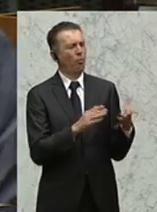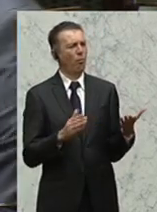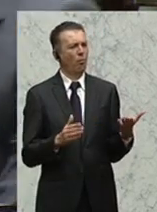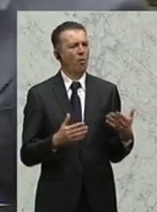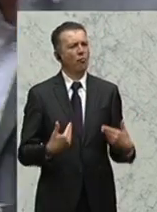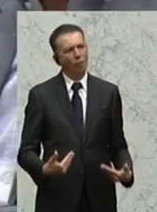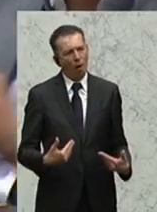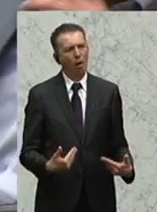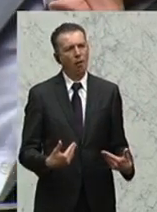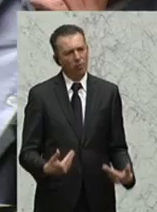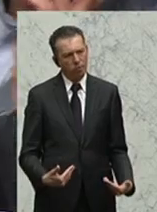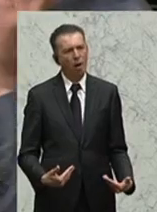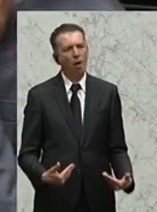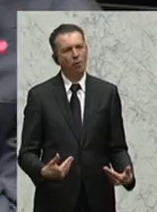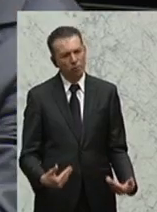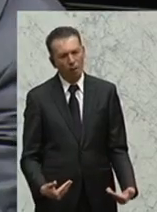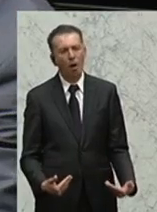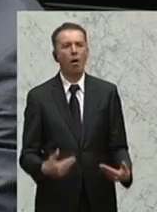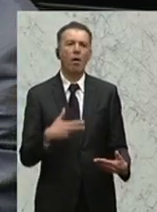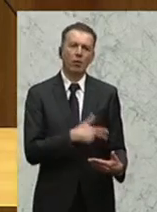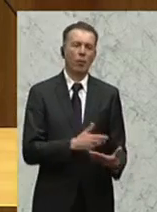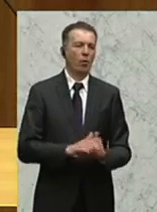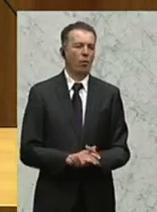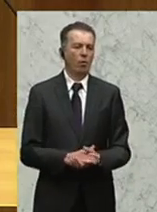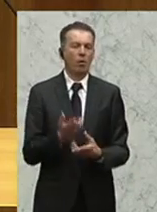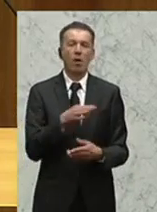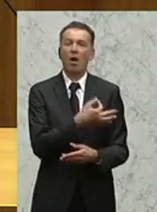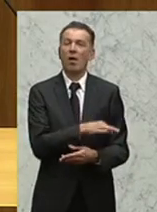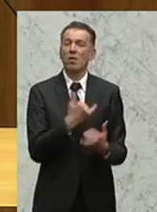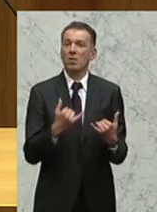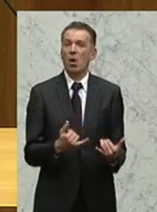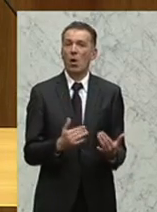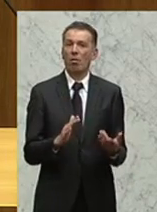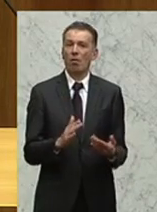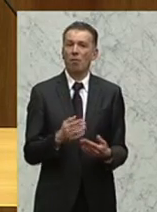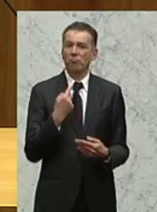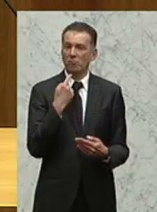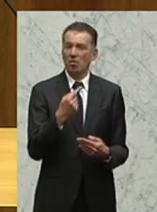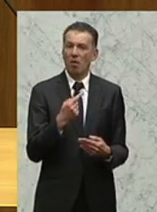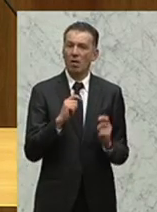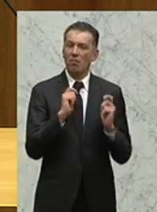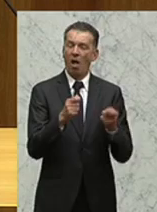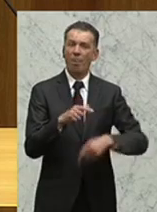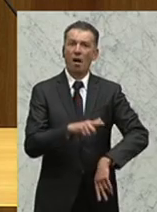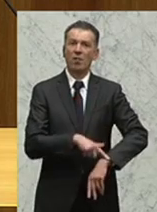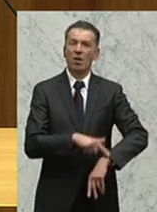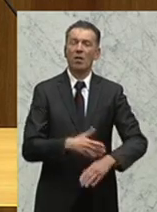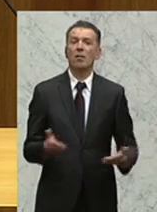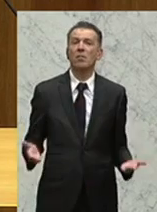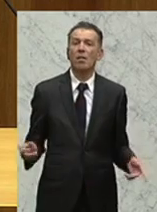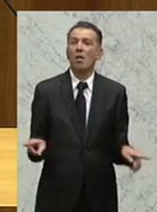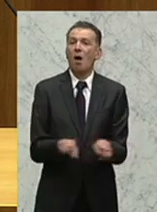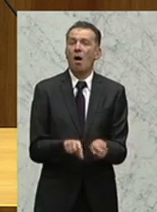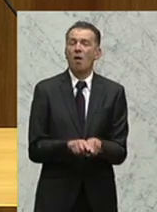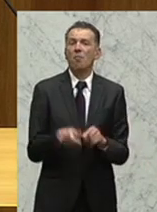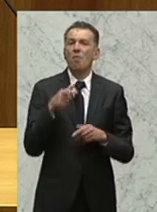nämlich schwach, schwächer SPÖ. Sowohl was der Herr Kanzler heute auf diesen dringlichen Antrag geantwortet hat, als